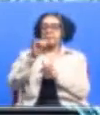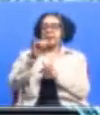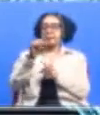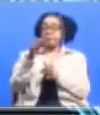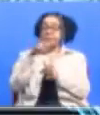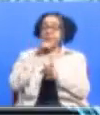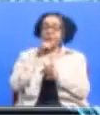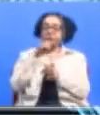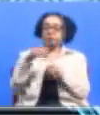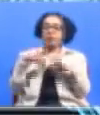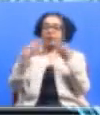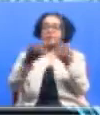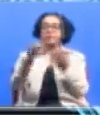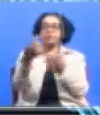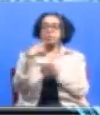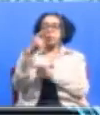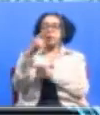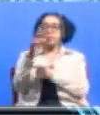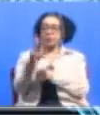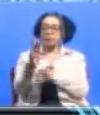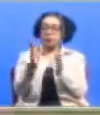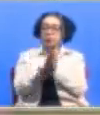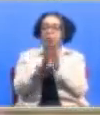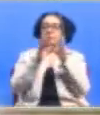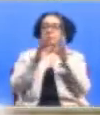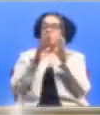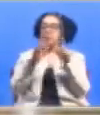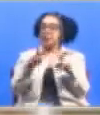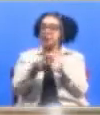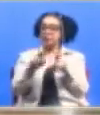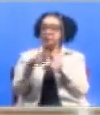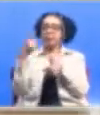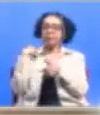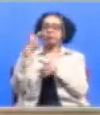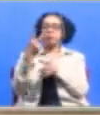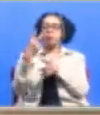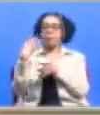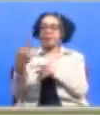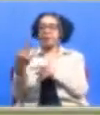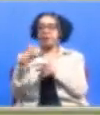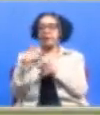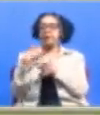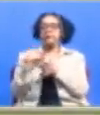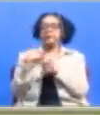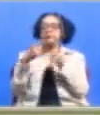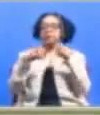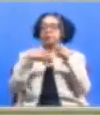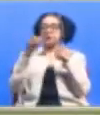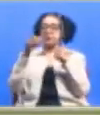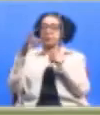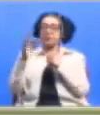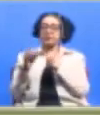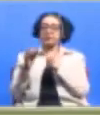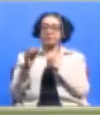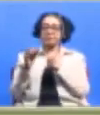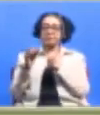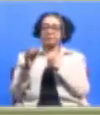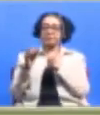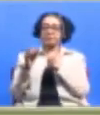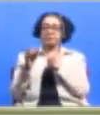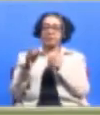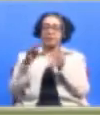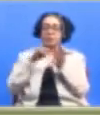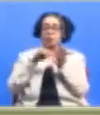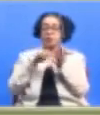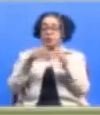shilingi laki moja sare na mpira, huku nafasi ya pili na tatu wakivuna shilingi 60,030 mtawalia. Mlezi wa Migori Youth FC